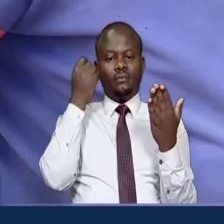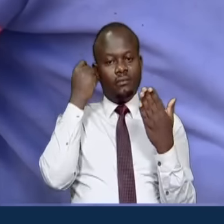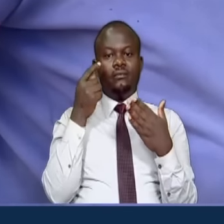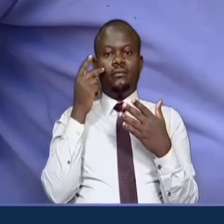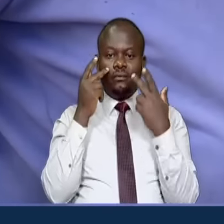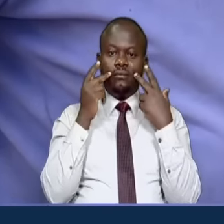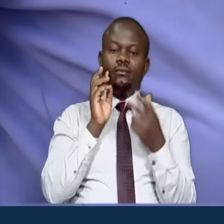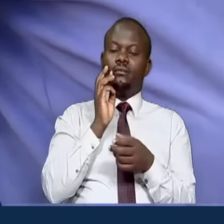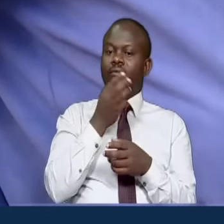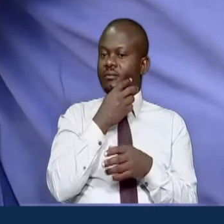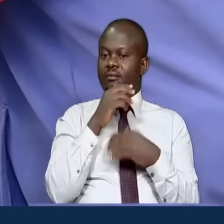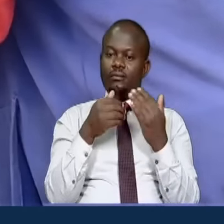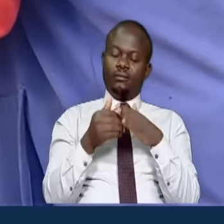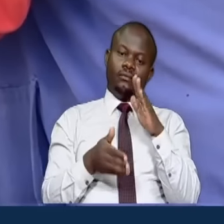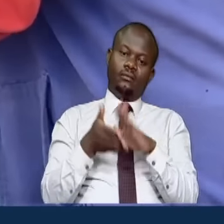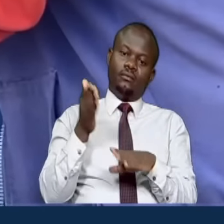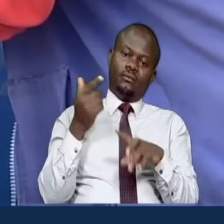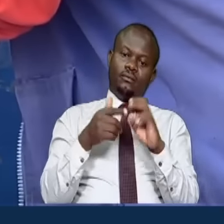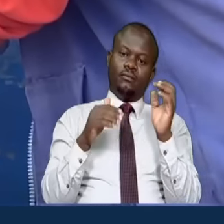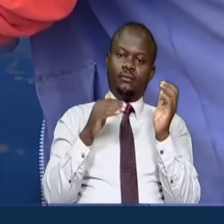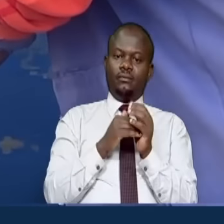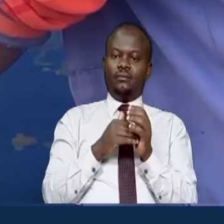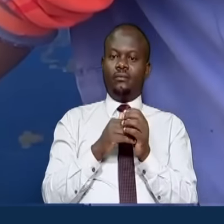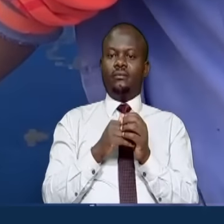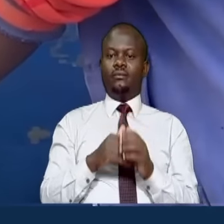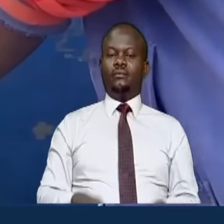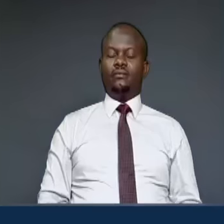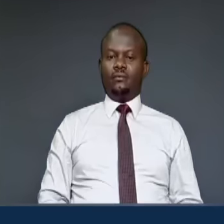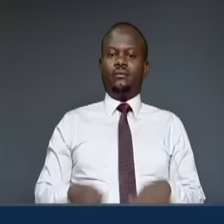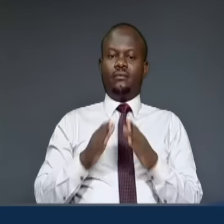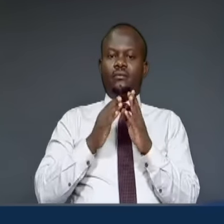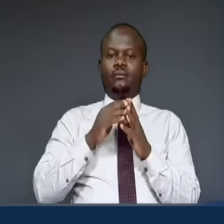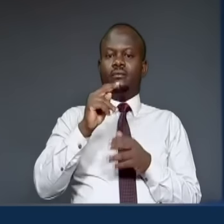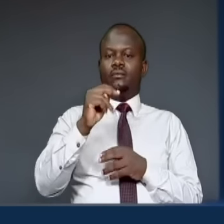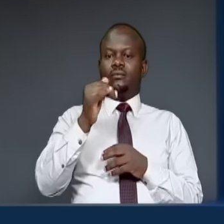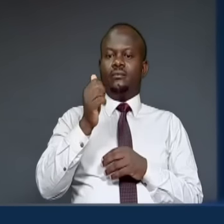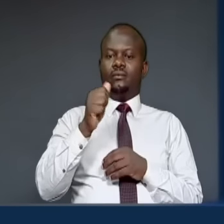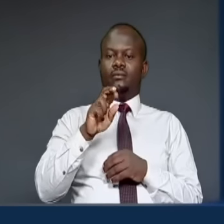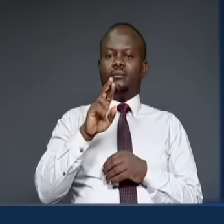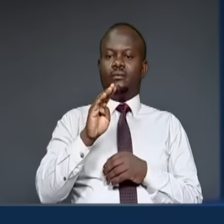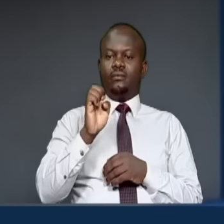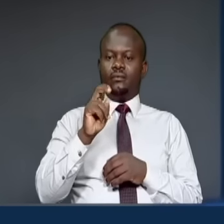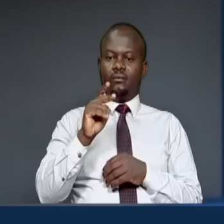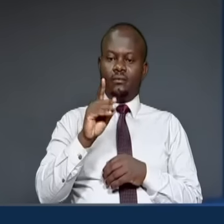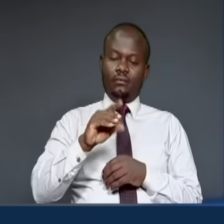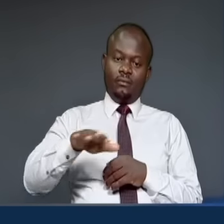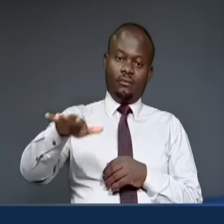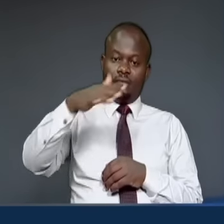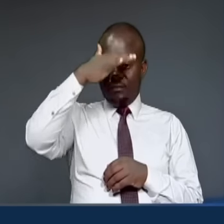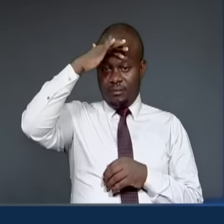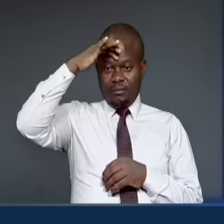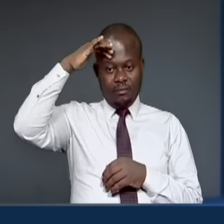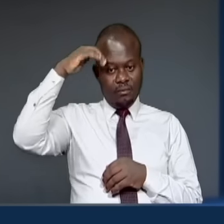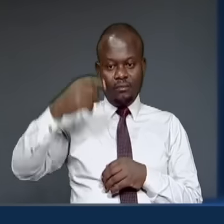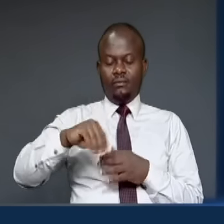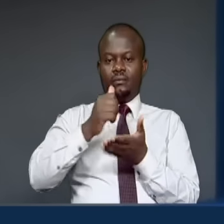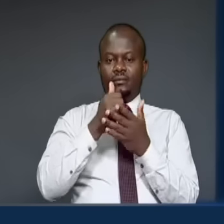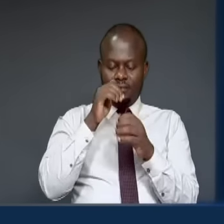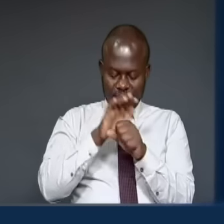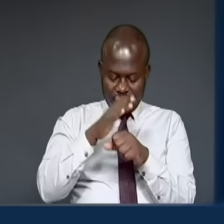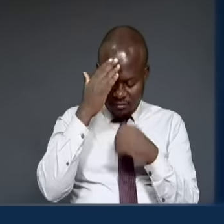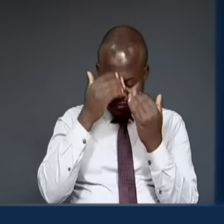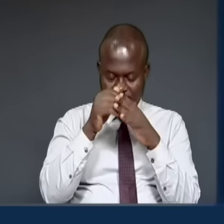amazi vuba kandi nko mu mudugudu wa Nyarubande. Uyu mugezi watuvunnye amaguru cyane rwose,